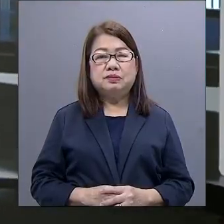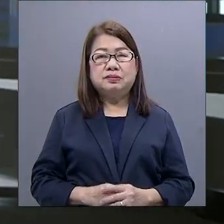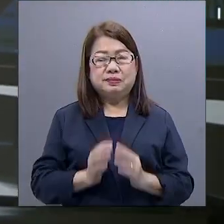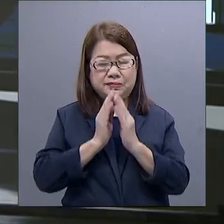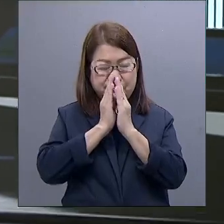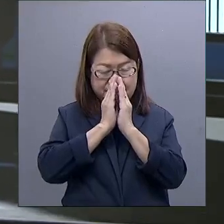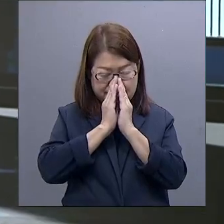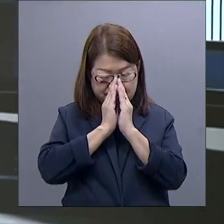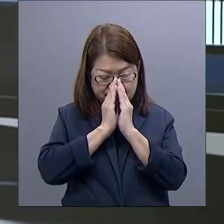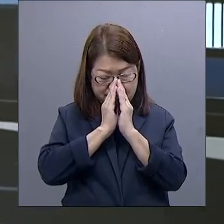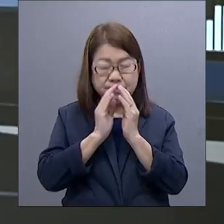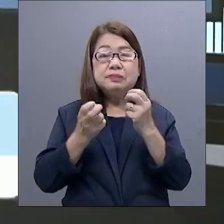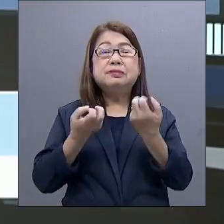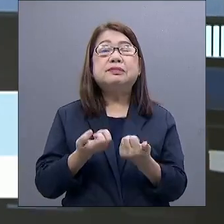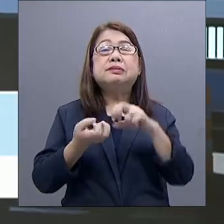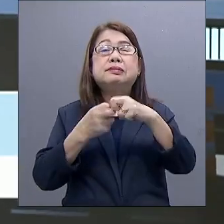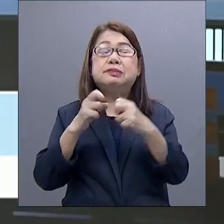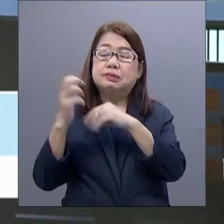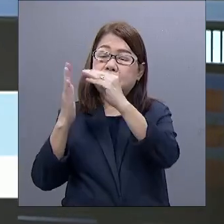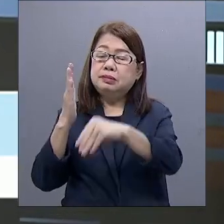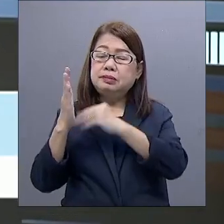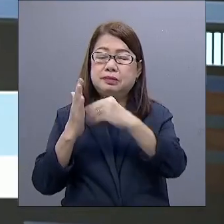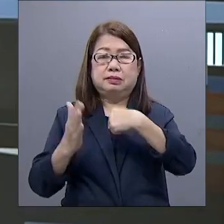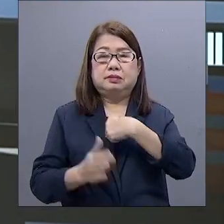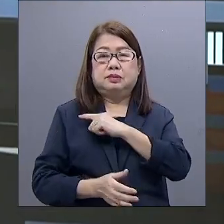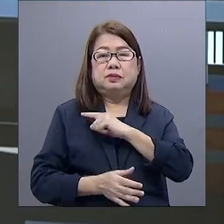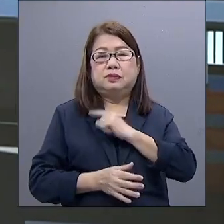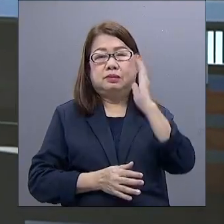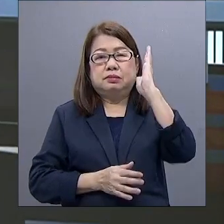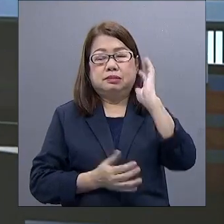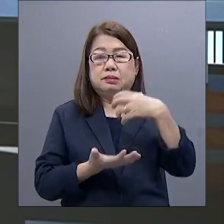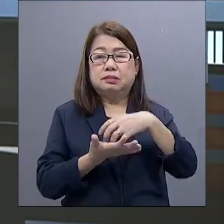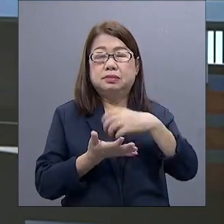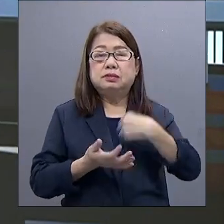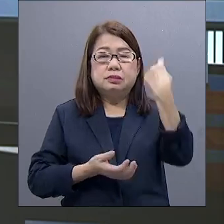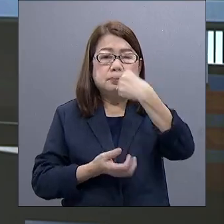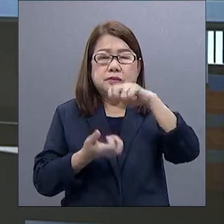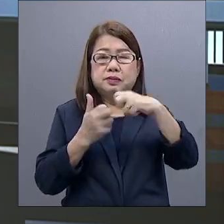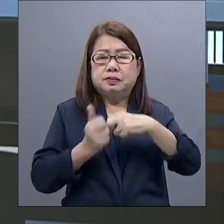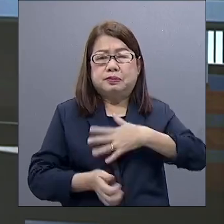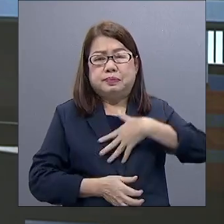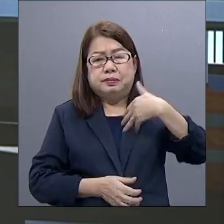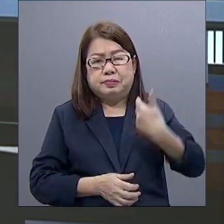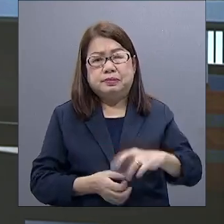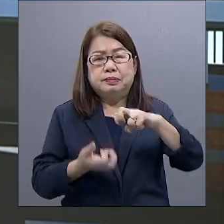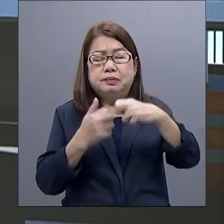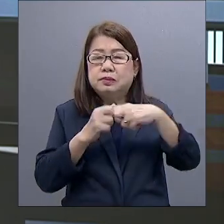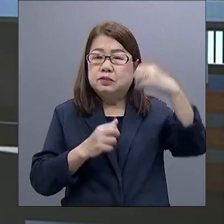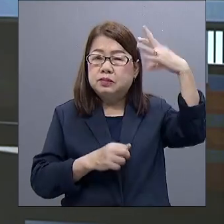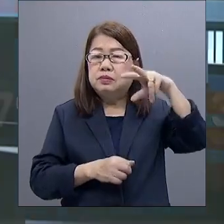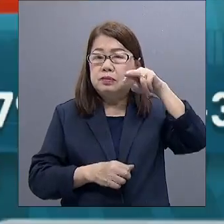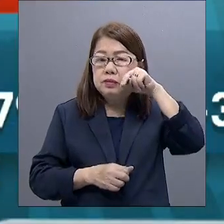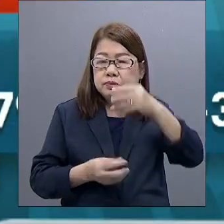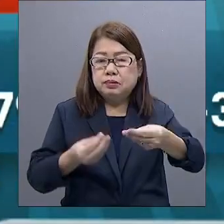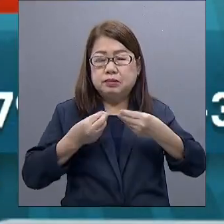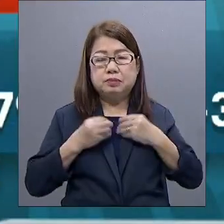สัสีค่ะ รองทุกลงไปนี้มาแล้ว อยู่กบยุยปีอาชักรุ่นานนค่ะใครมีปัหา เดียเอร้ใจเรื่องใกล้ตัว สาธานุุประโภคมาเดีรคาม